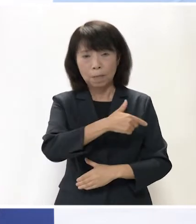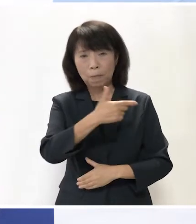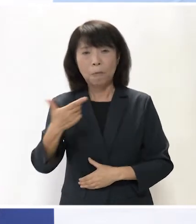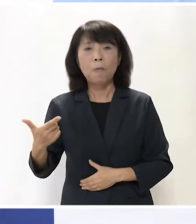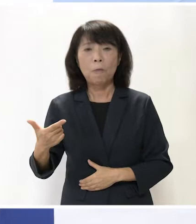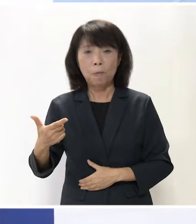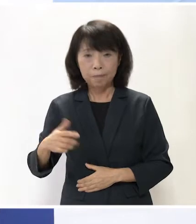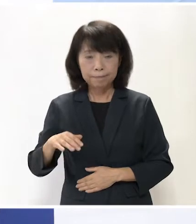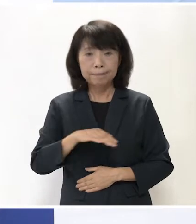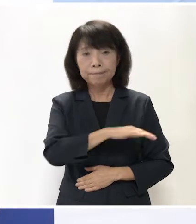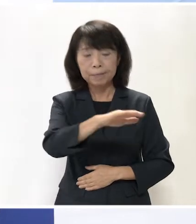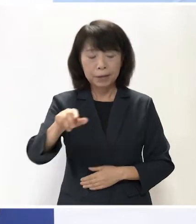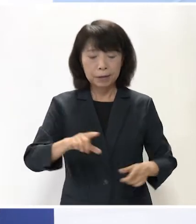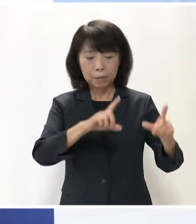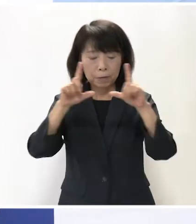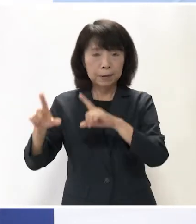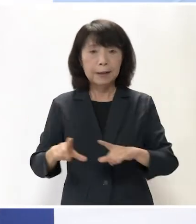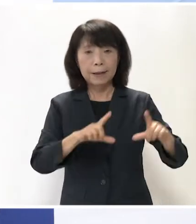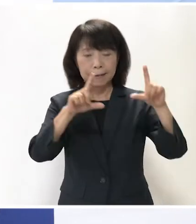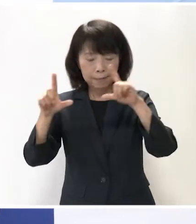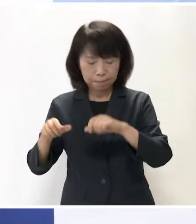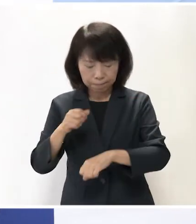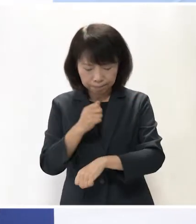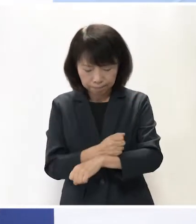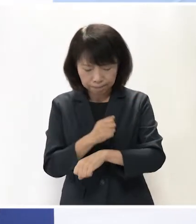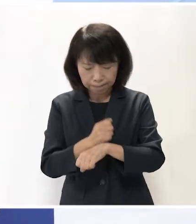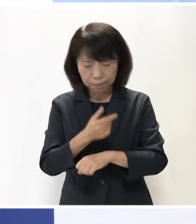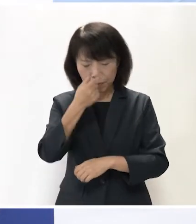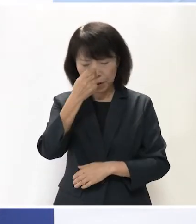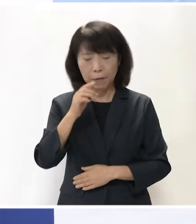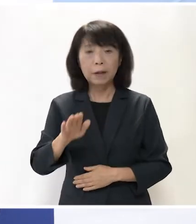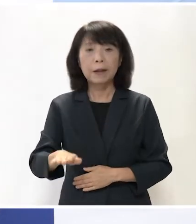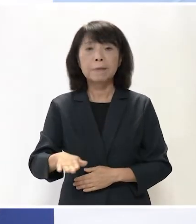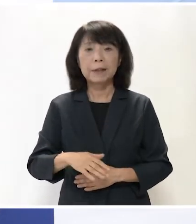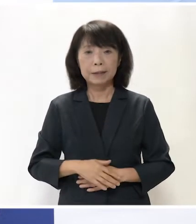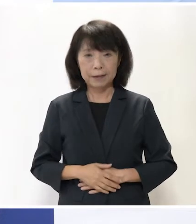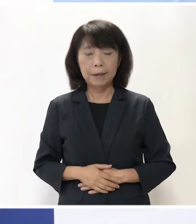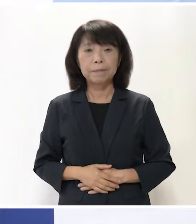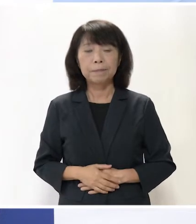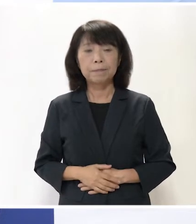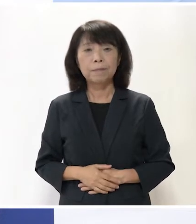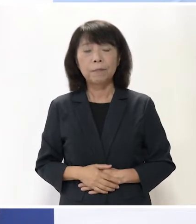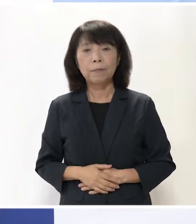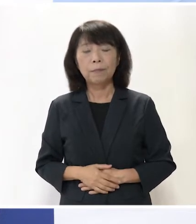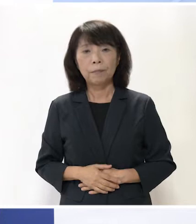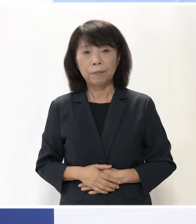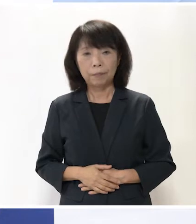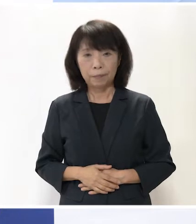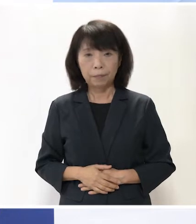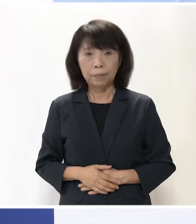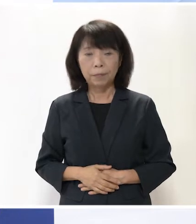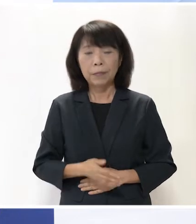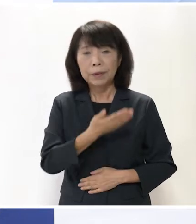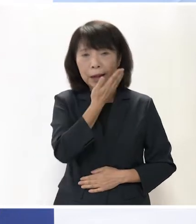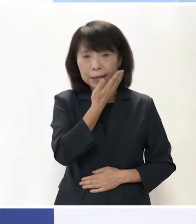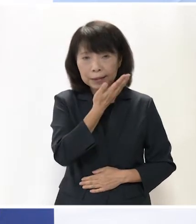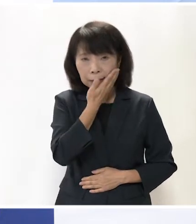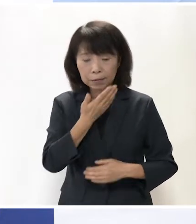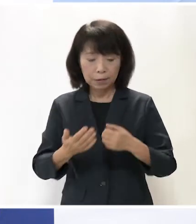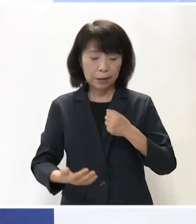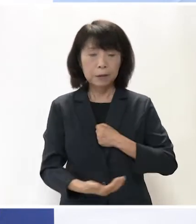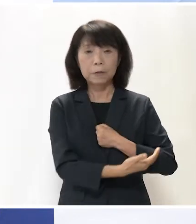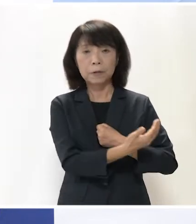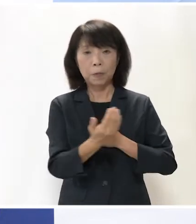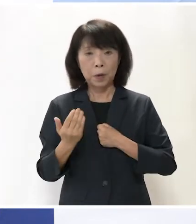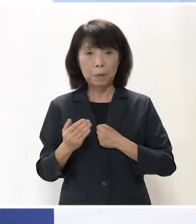民生活に多大な影響を与えました。こうした風水害から大切な